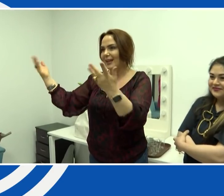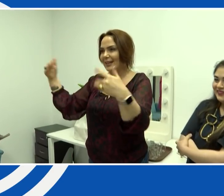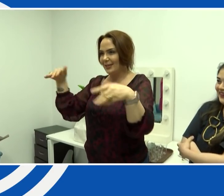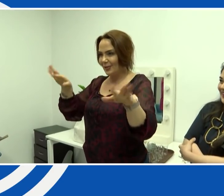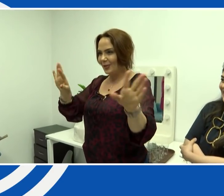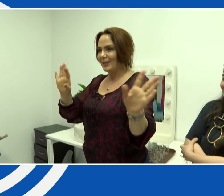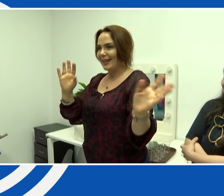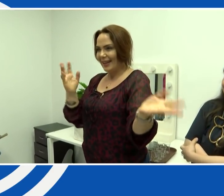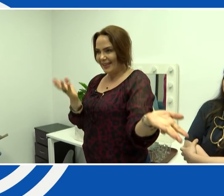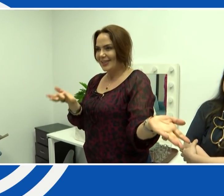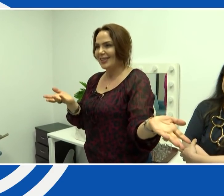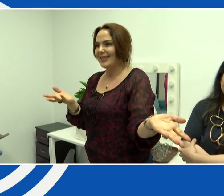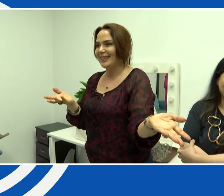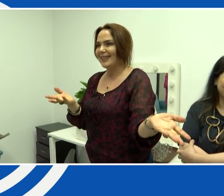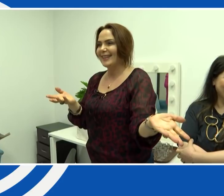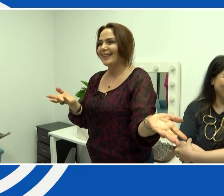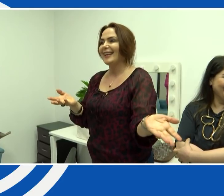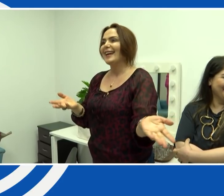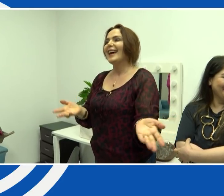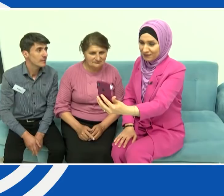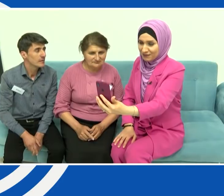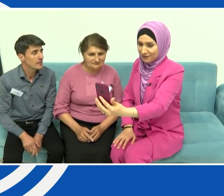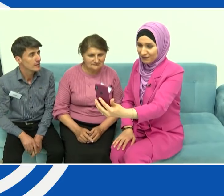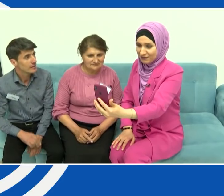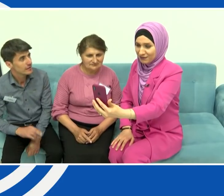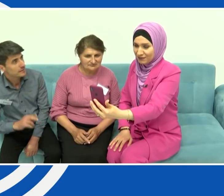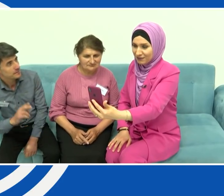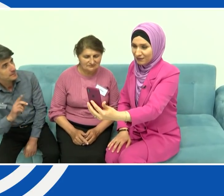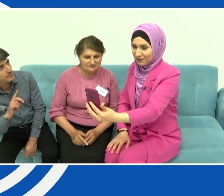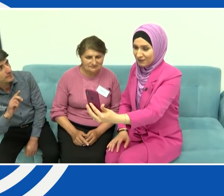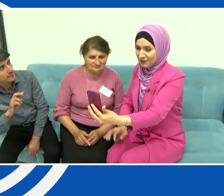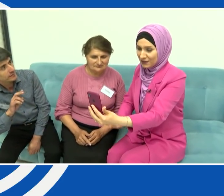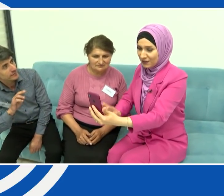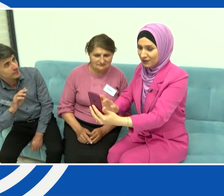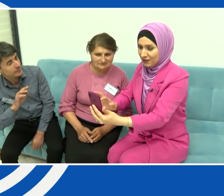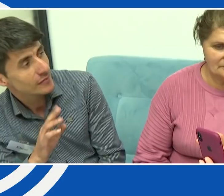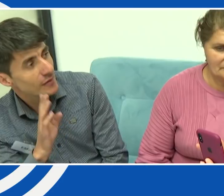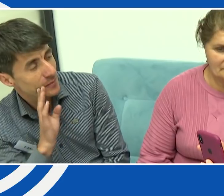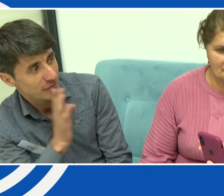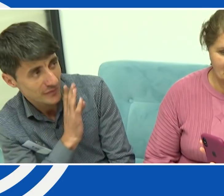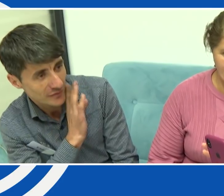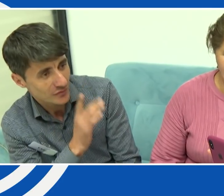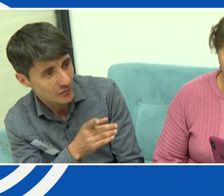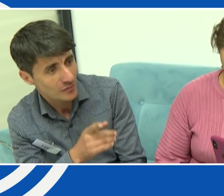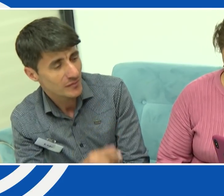Eldar yaxınlaşdı, bəhbə, mətanət tam, tam hazır idi, tam hazır nəyirdim, uşaq səyə çatmışdım orada idi.